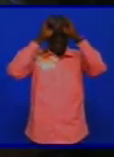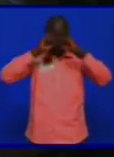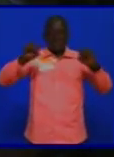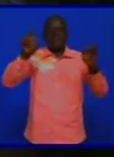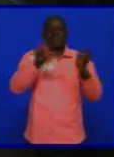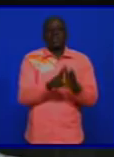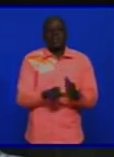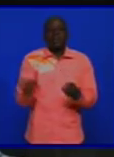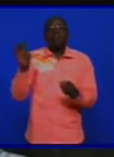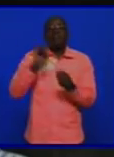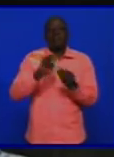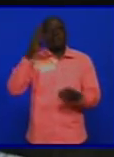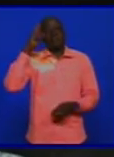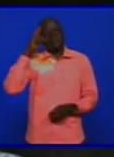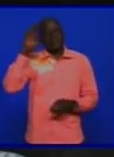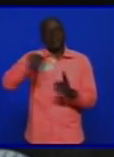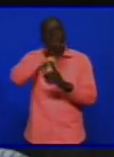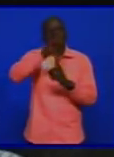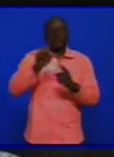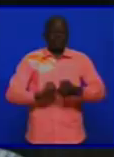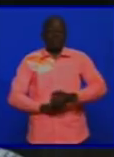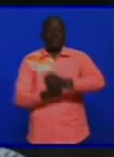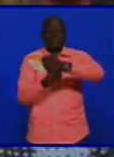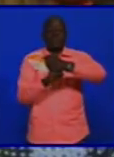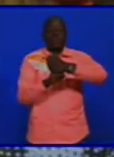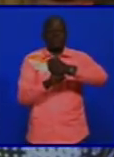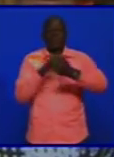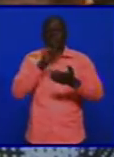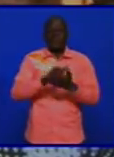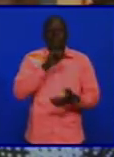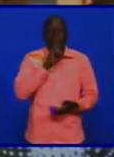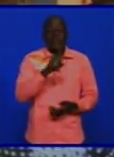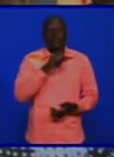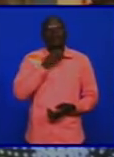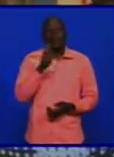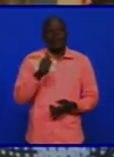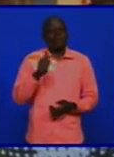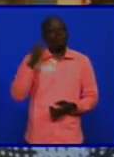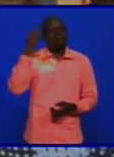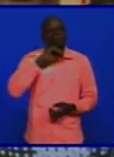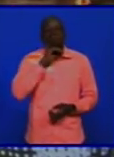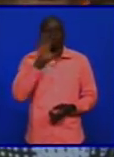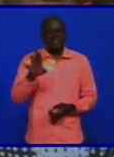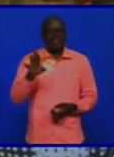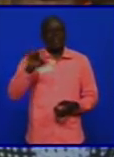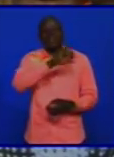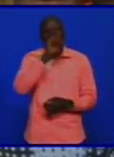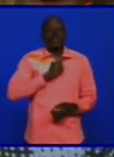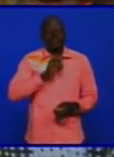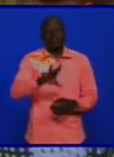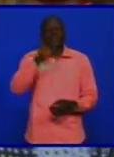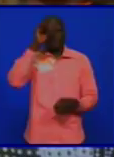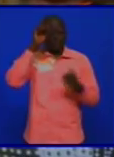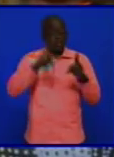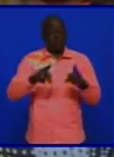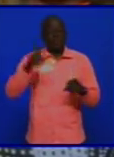plus penchés sur la situation sécuritaire. Ce n'est pas un fait du hasard que je me retrouve à la tête de la délégation parce que